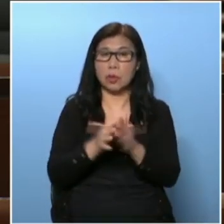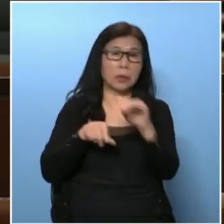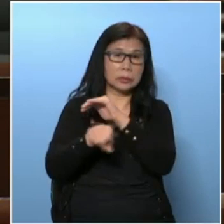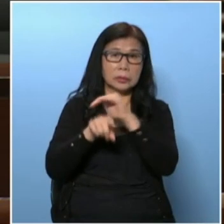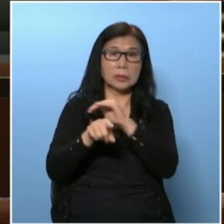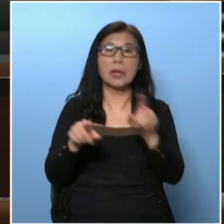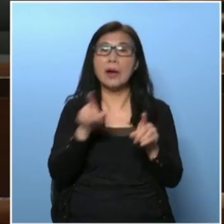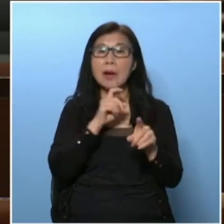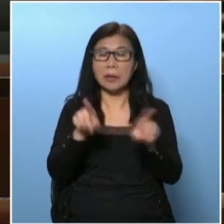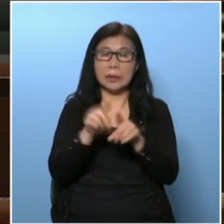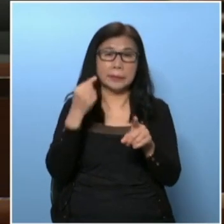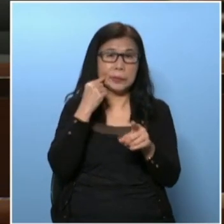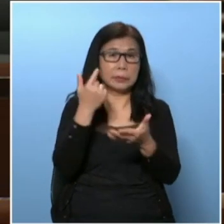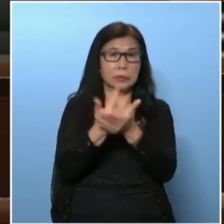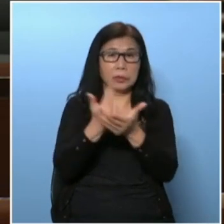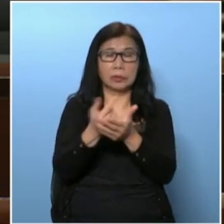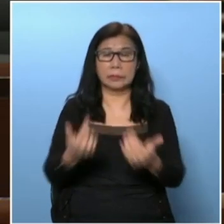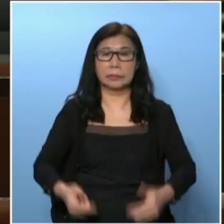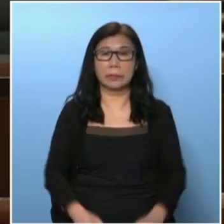控咧，都係相當之嚴重，